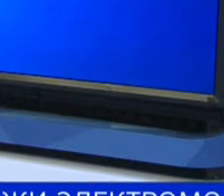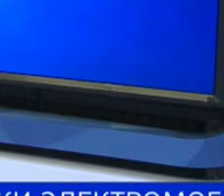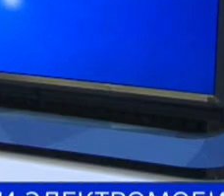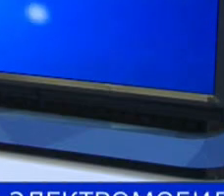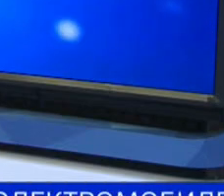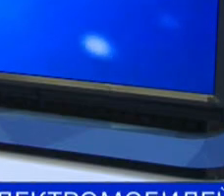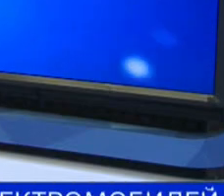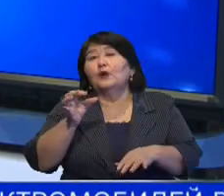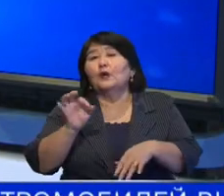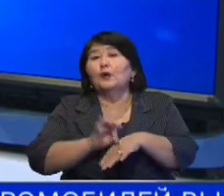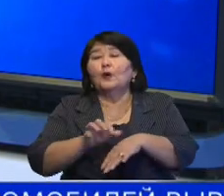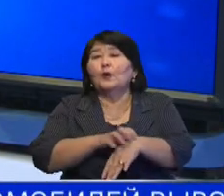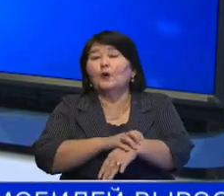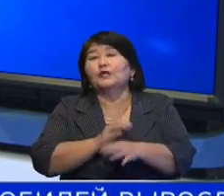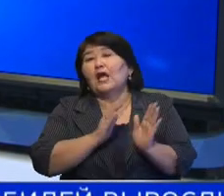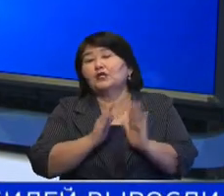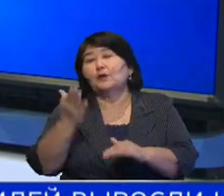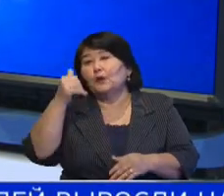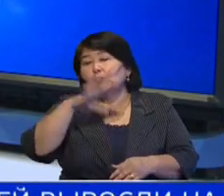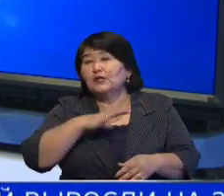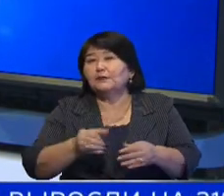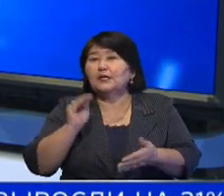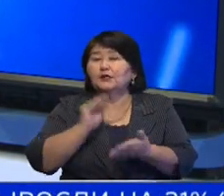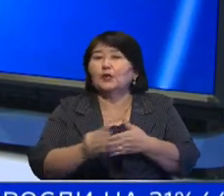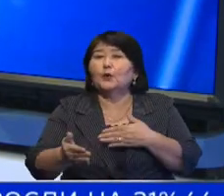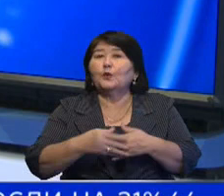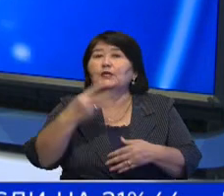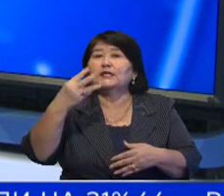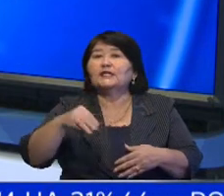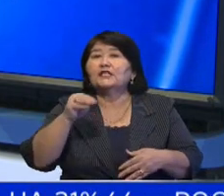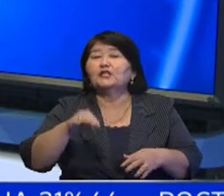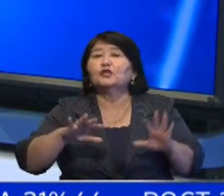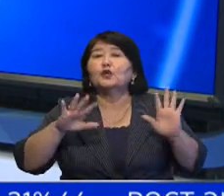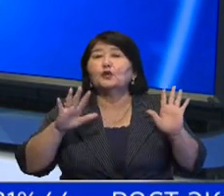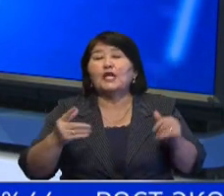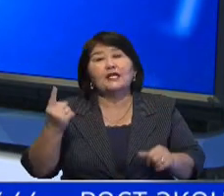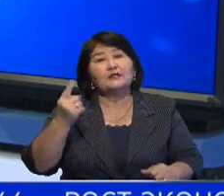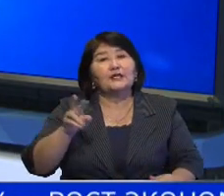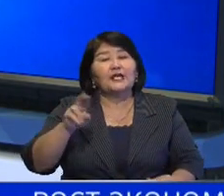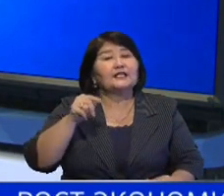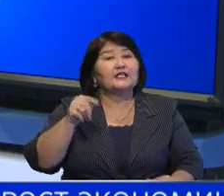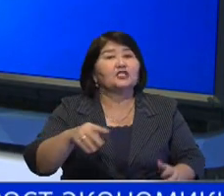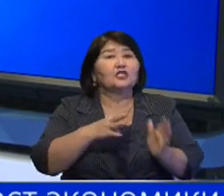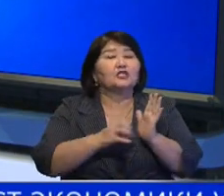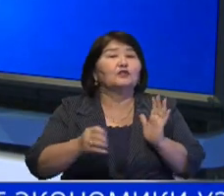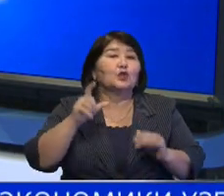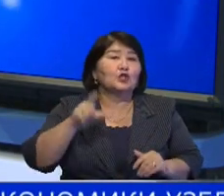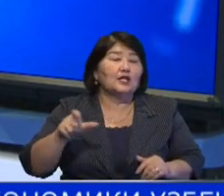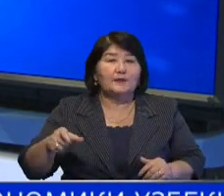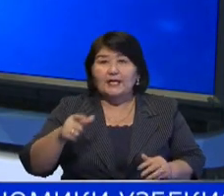Ситуация по кори в стране стабилизируется. В прошлом году было зарегистрировано около 30 тысяч случаев. С 1 января 1900